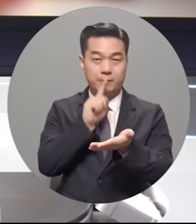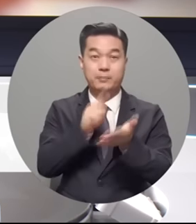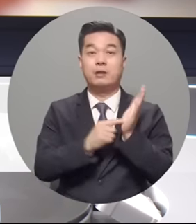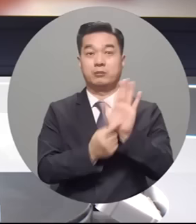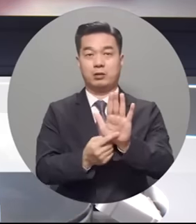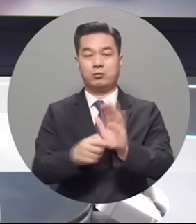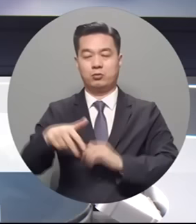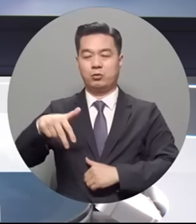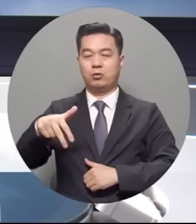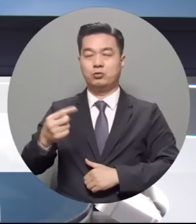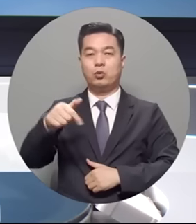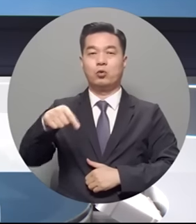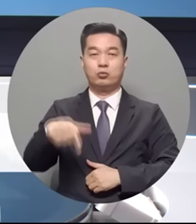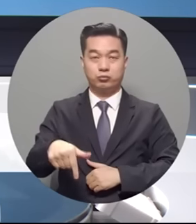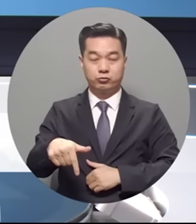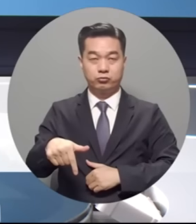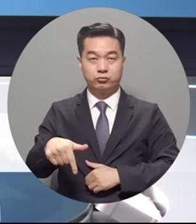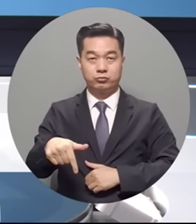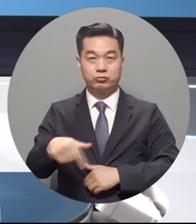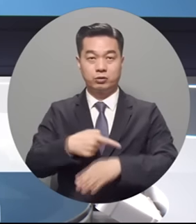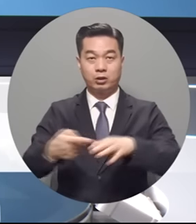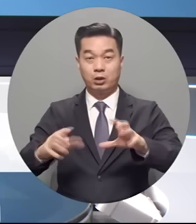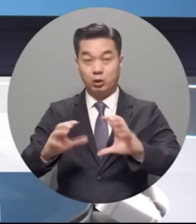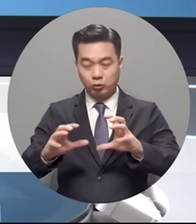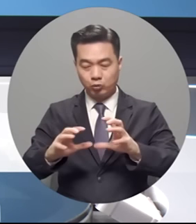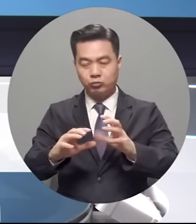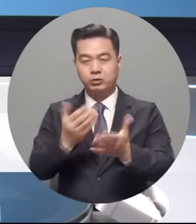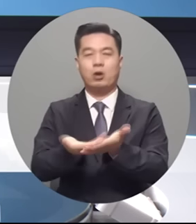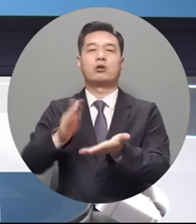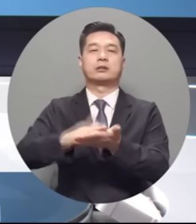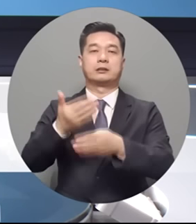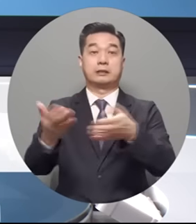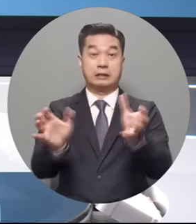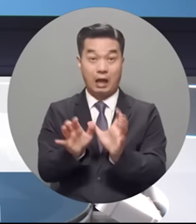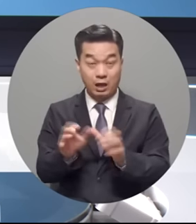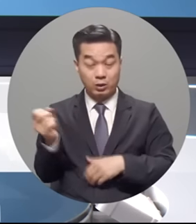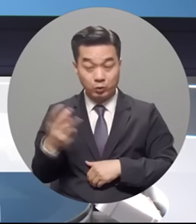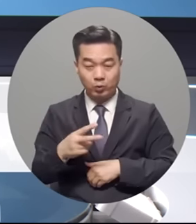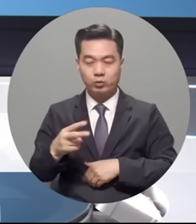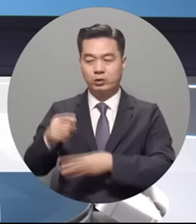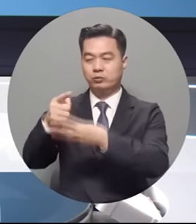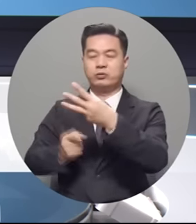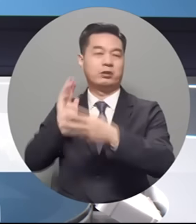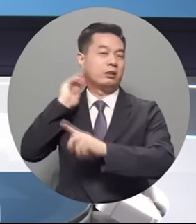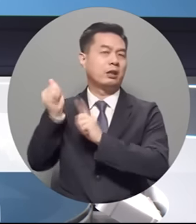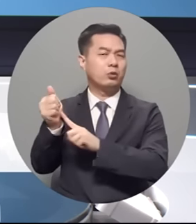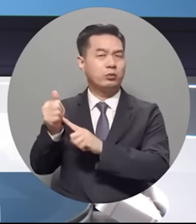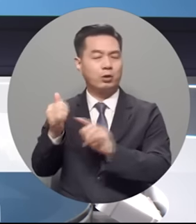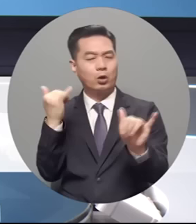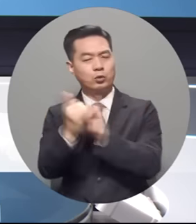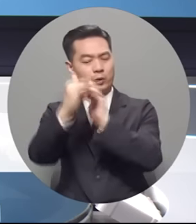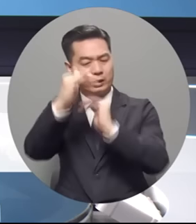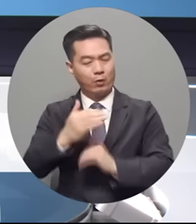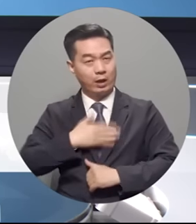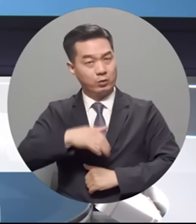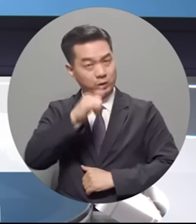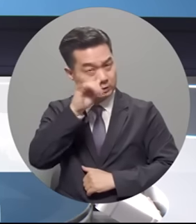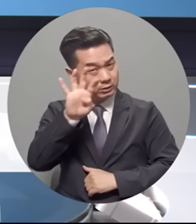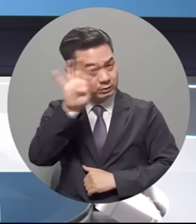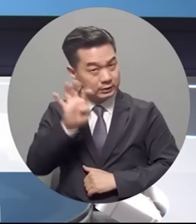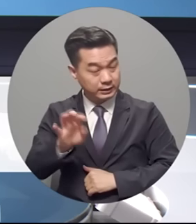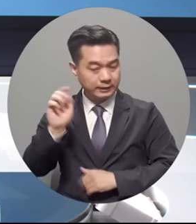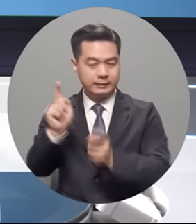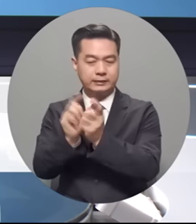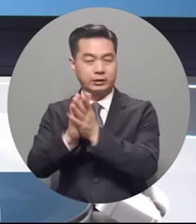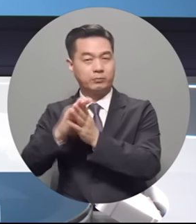조국 혁신당은 나아가 핵심 측근인 이시원 비서관의 통화 사실을 윤석열 대통령이 알고 있었는지, 통화를 대통령이 직접